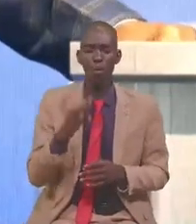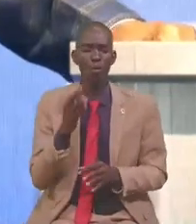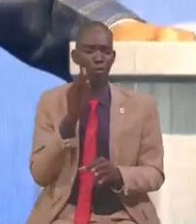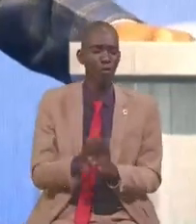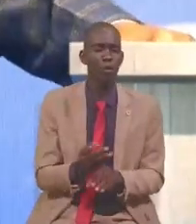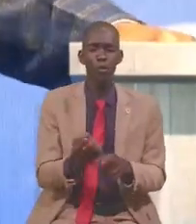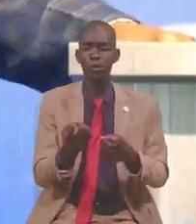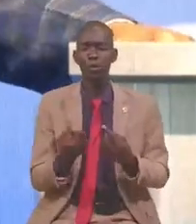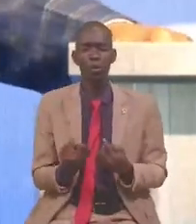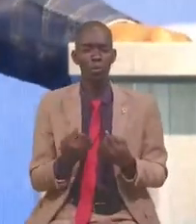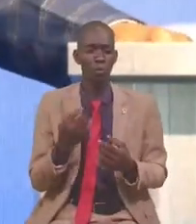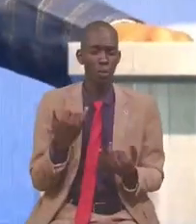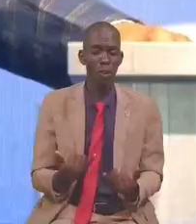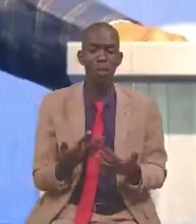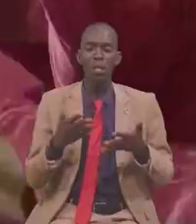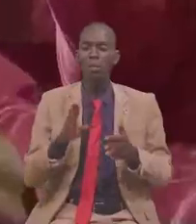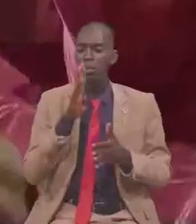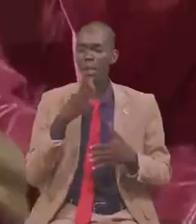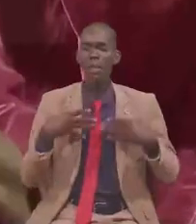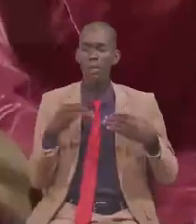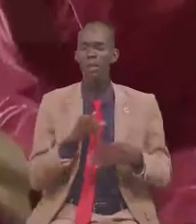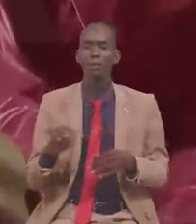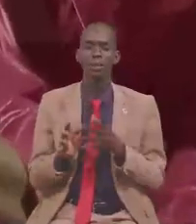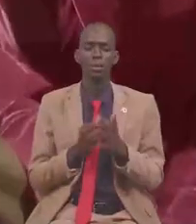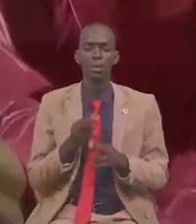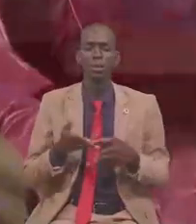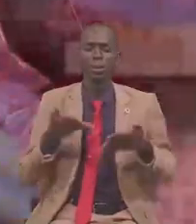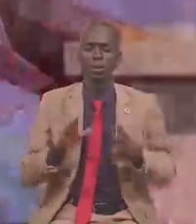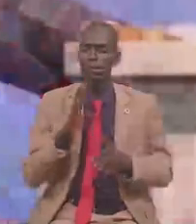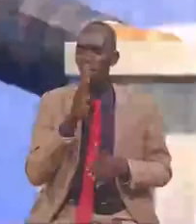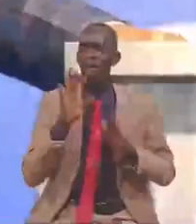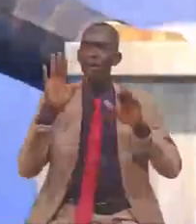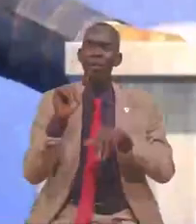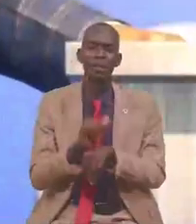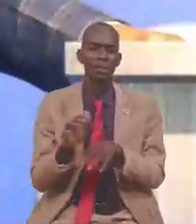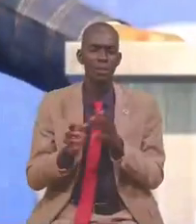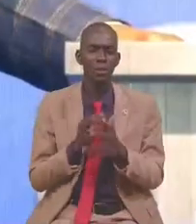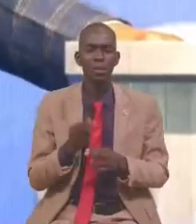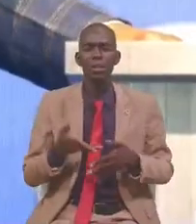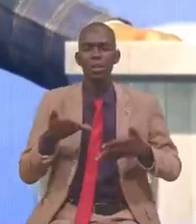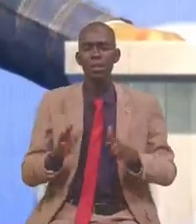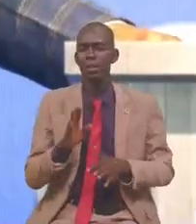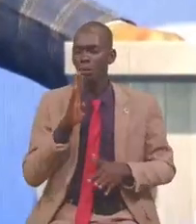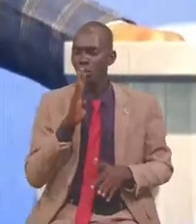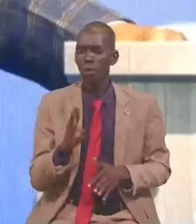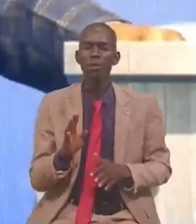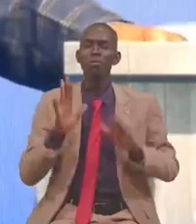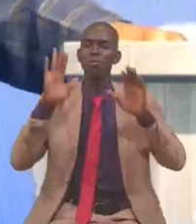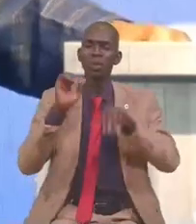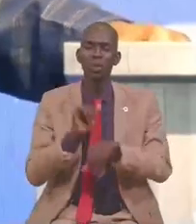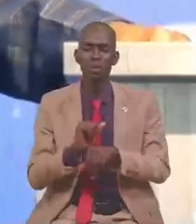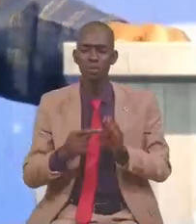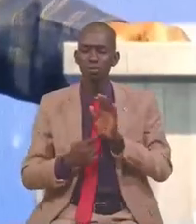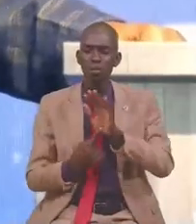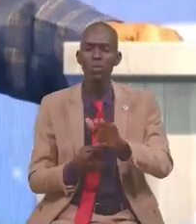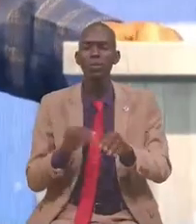vous guérisse maintenant. Qu'il y ait les miracles maintenant. clair la manifestation de la